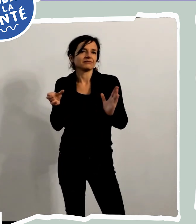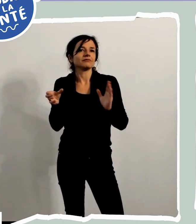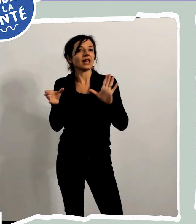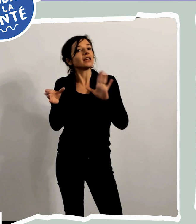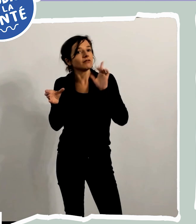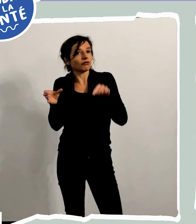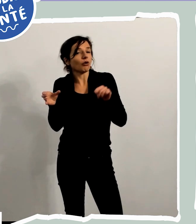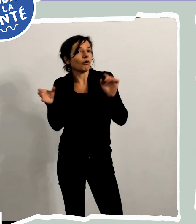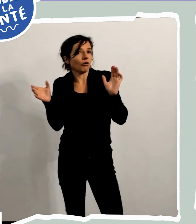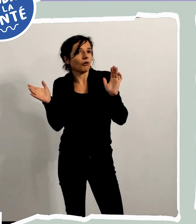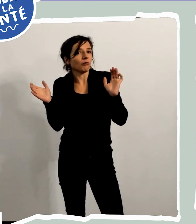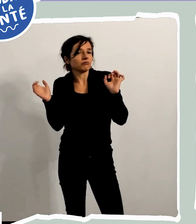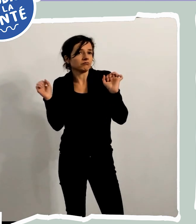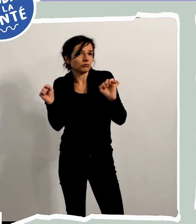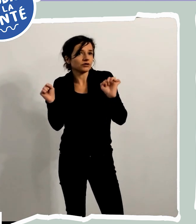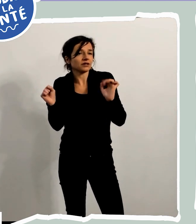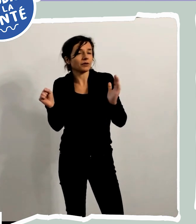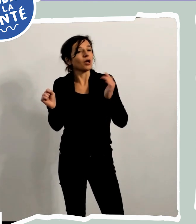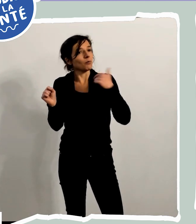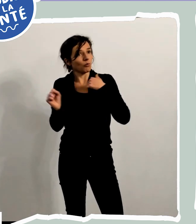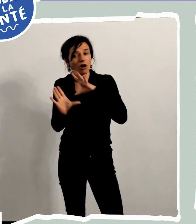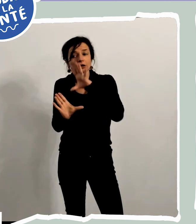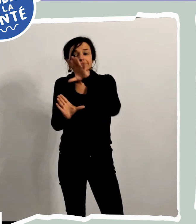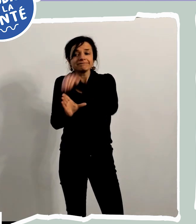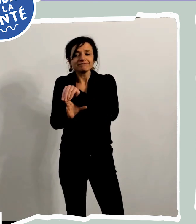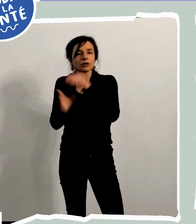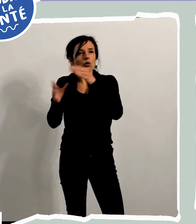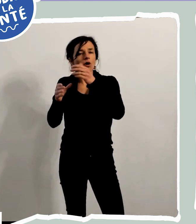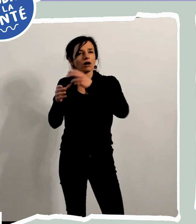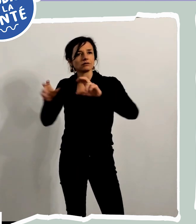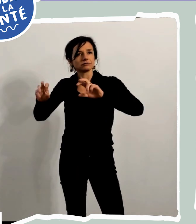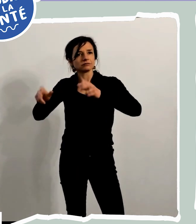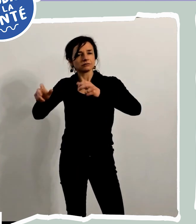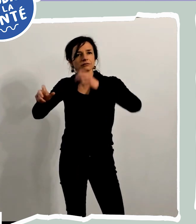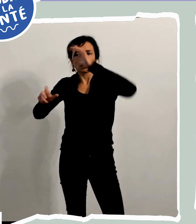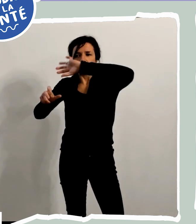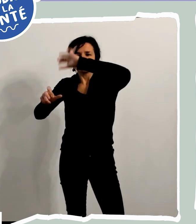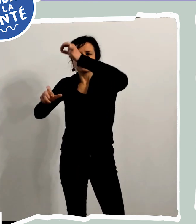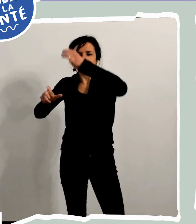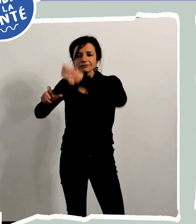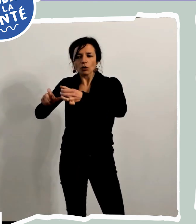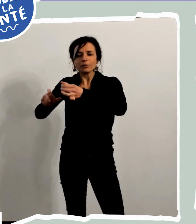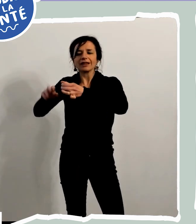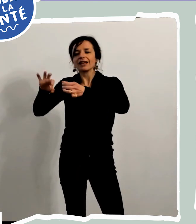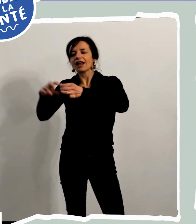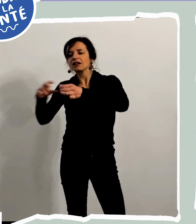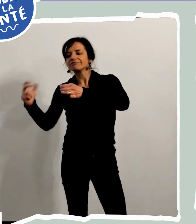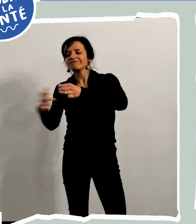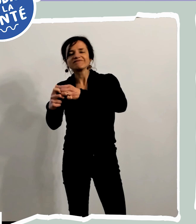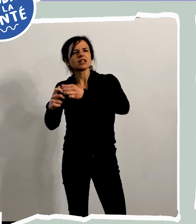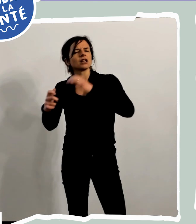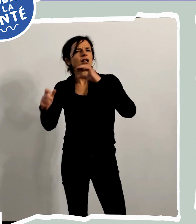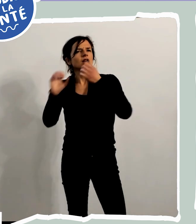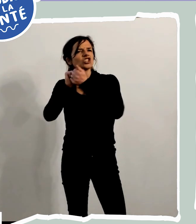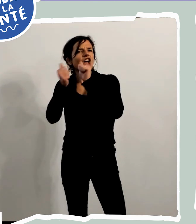faut pouvoir le faire. Moi, j'ai équipé mon installation avec des filtres à charbon actif